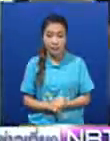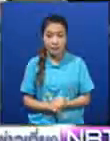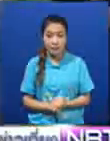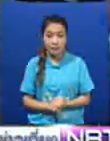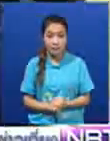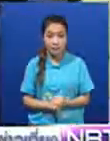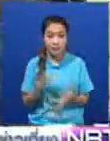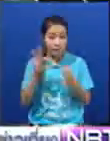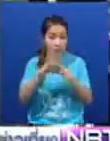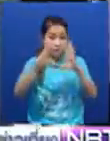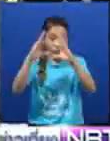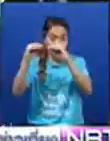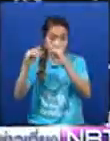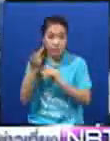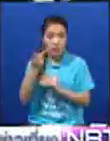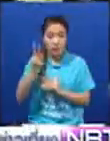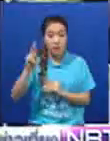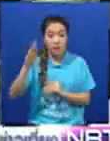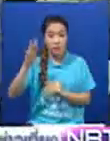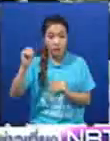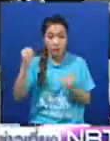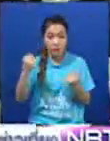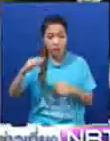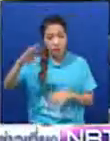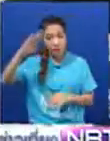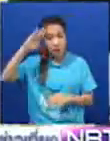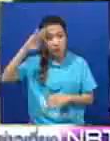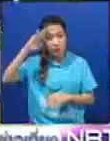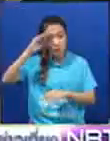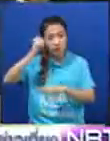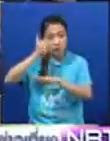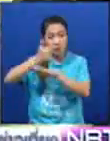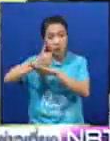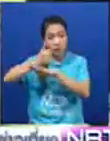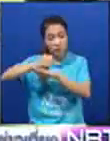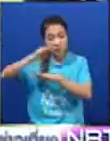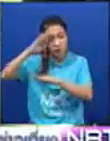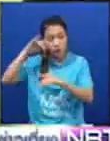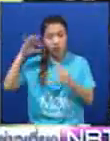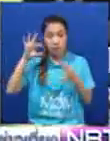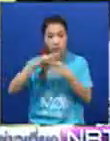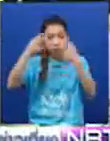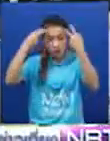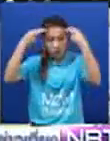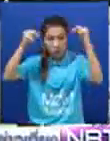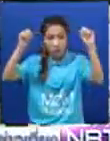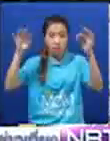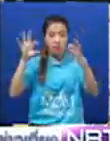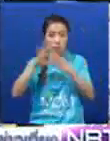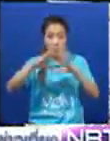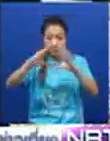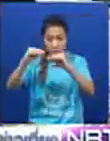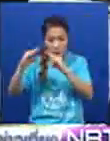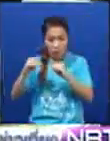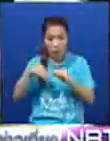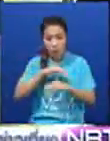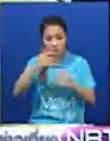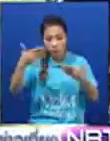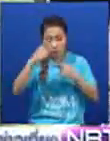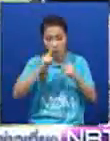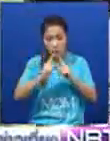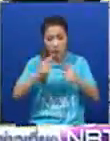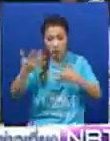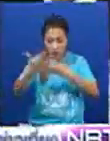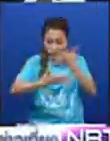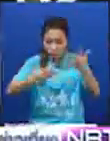โดยการประชุมคณะรัฐมนตรีวันนี้นะคะพลเอกประยุทธ์จันโอชานายกรัฐมนตรีเป็นประธานการประชุมค่ะซึ่งที่ประชุมจะรับทราบและหารือถึงการช่